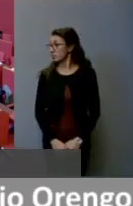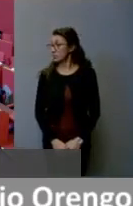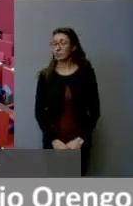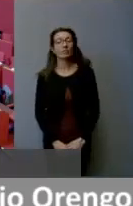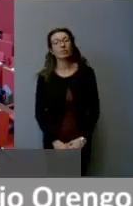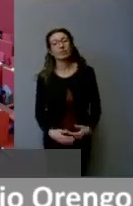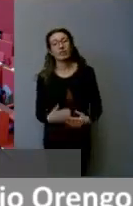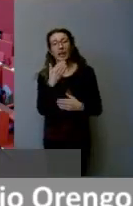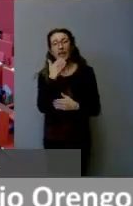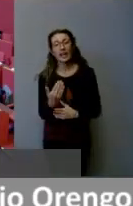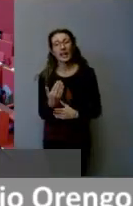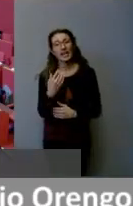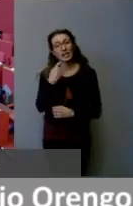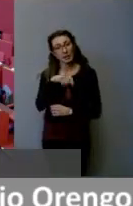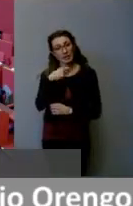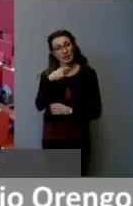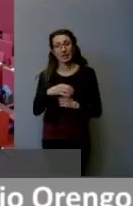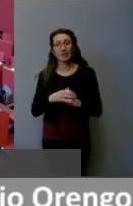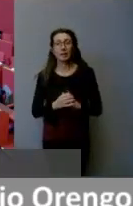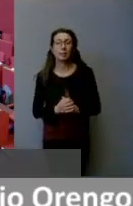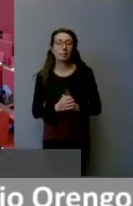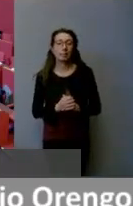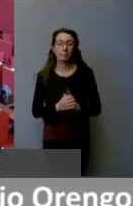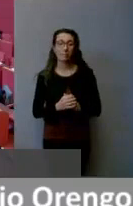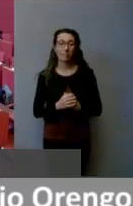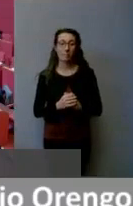Grazie presidente. Beh, io assessore